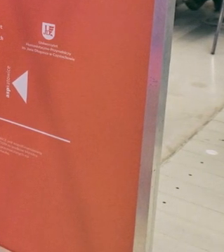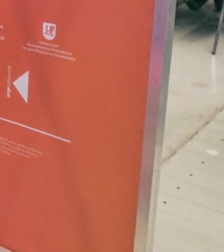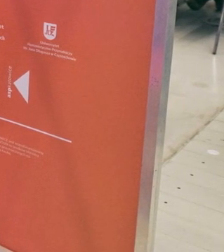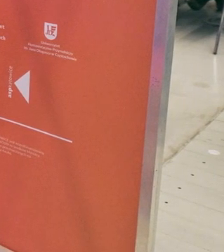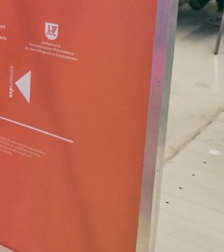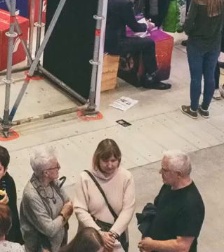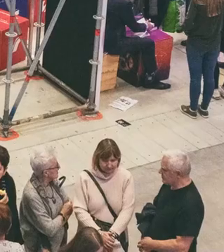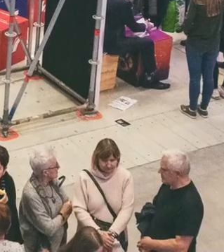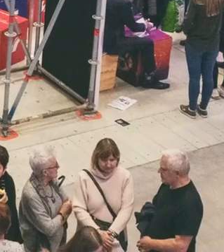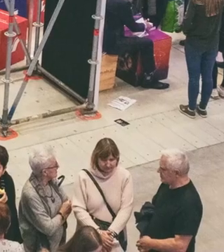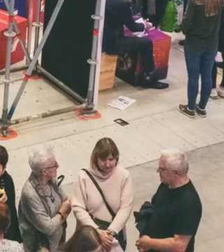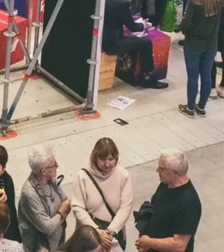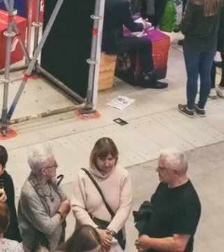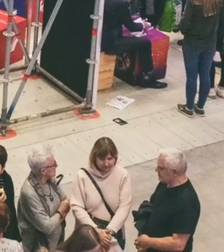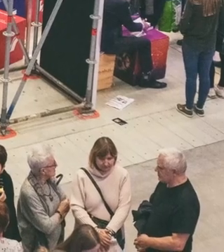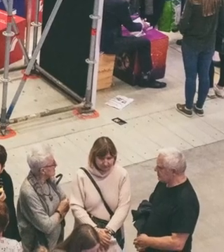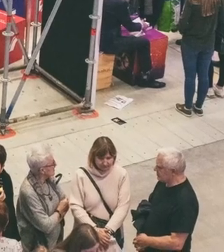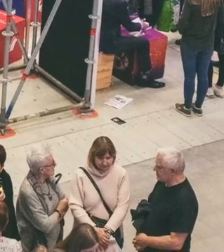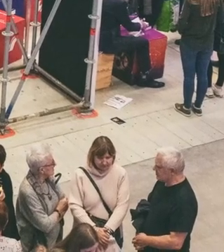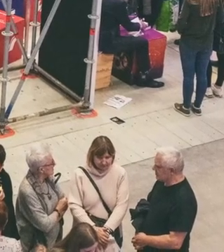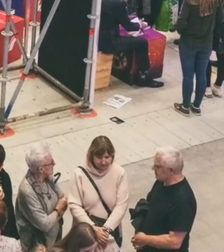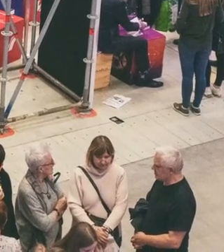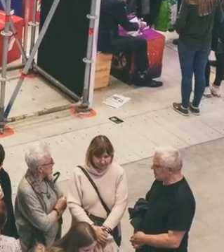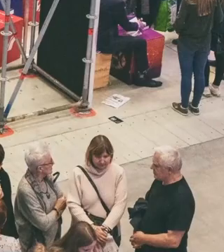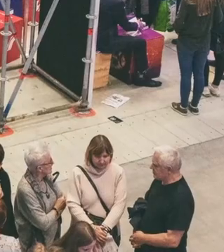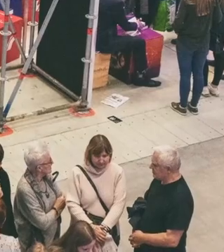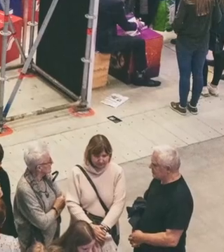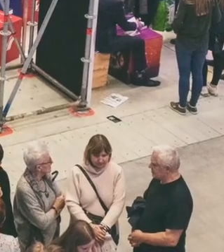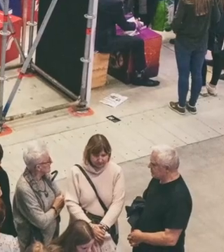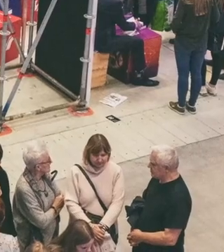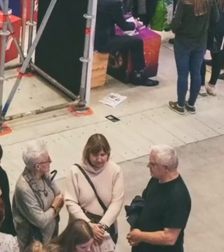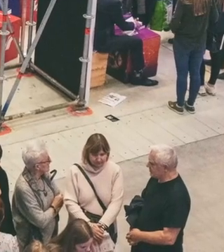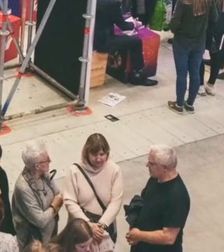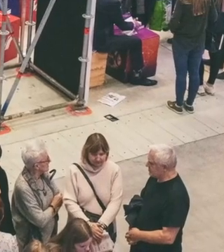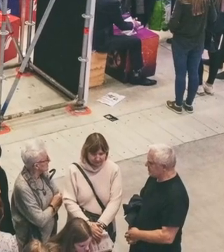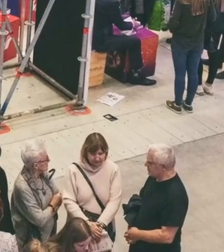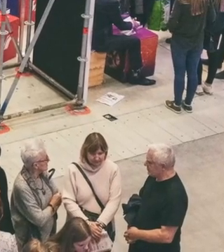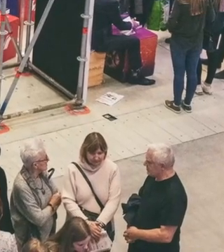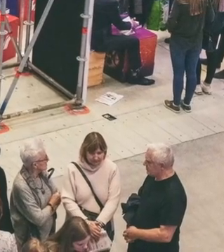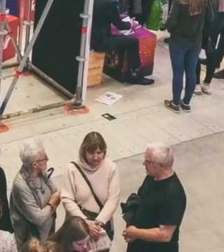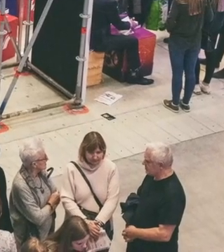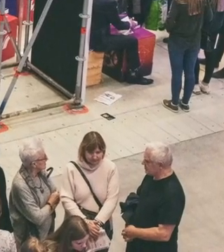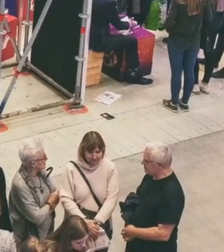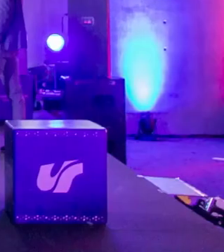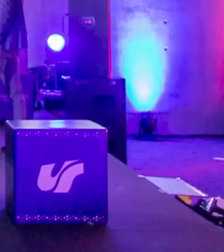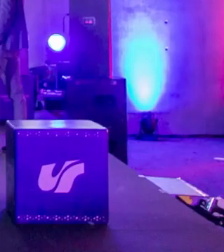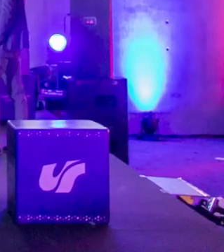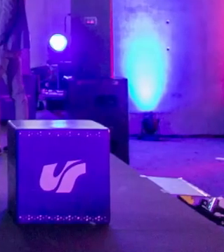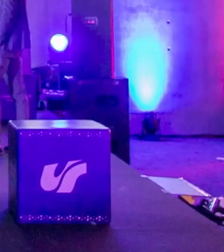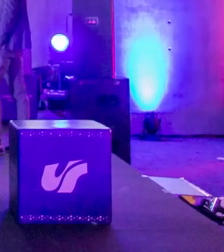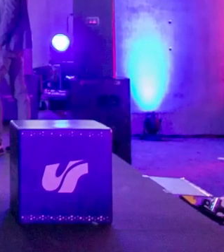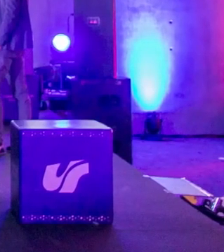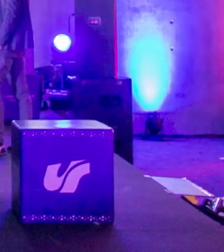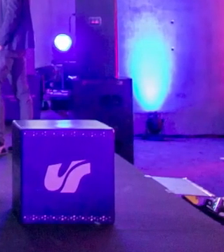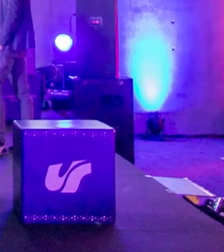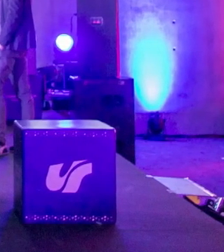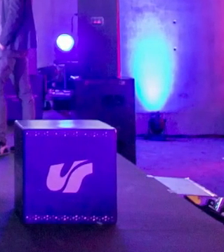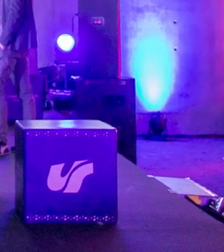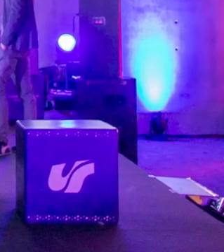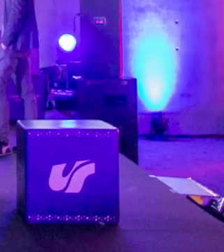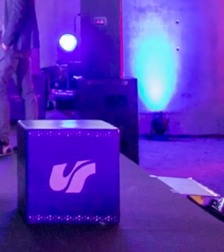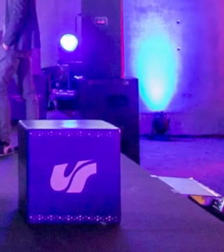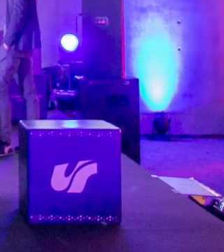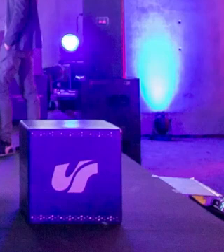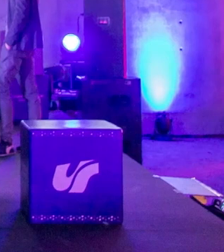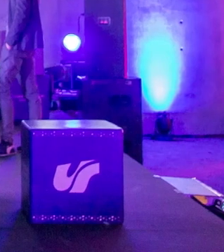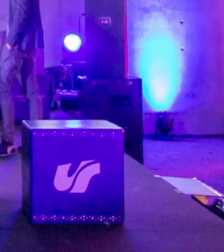1 września funkcję Rzecznika Praw Studenta i Doktoranta obejmie pani profesor Agnieszka Bielska-Brodziak, która pracuje na Uniwersytecie Śląskim